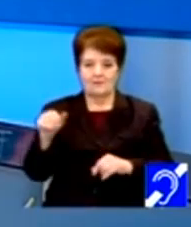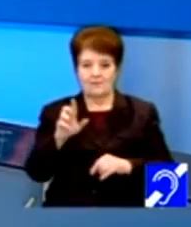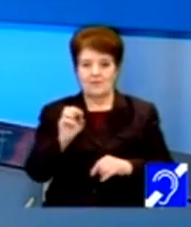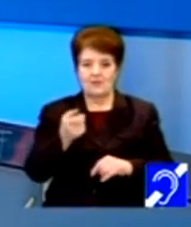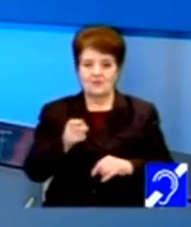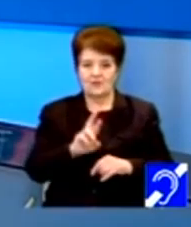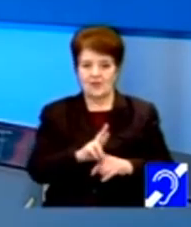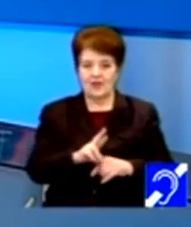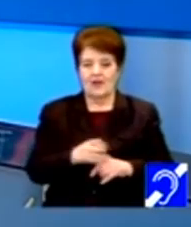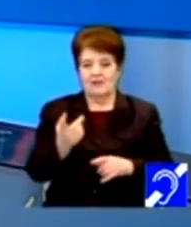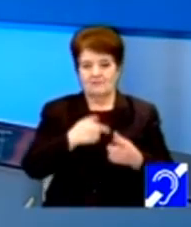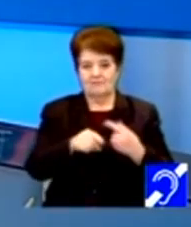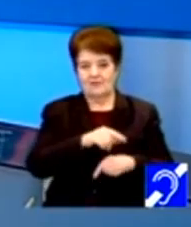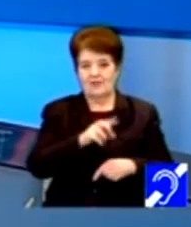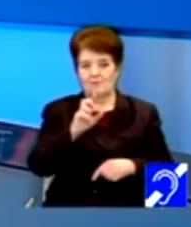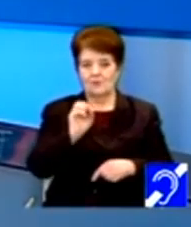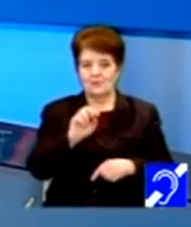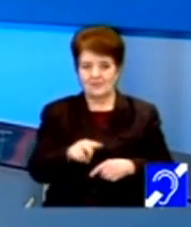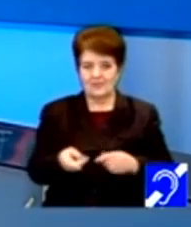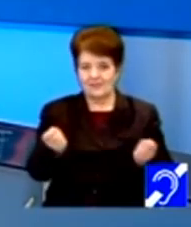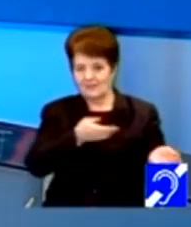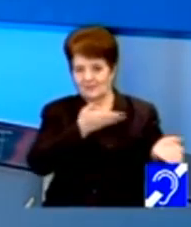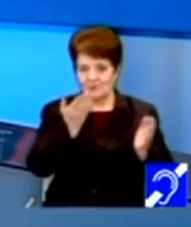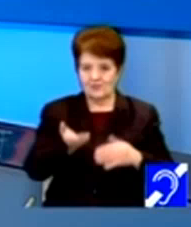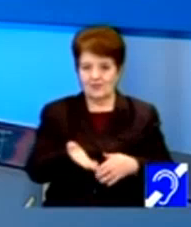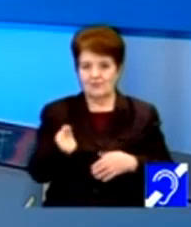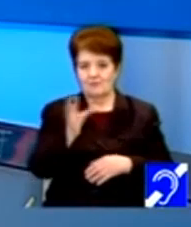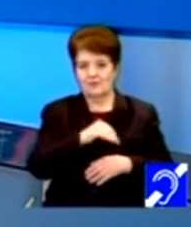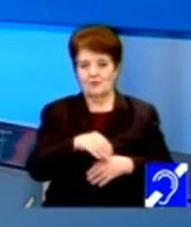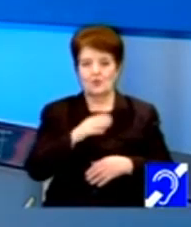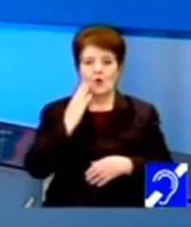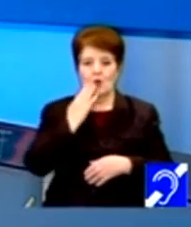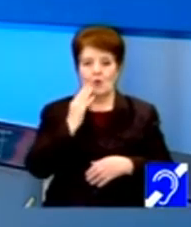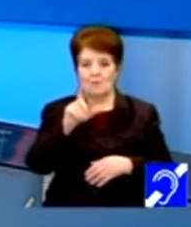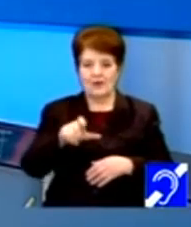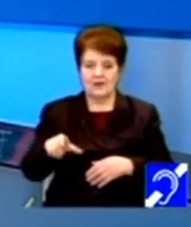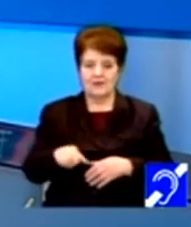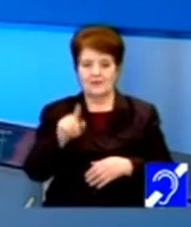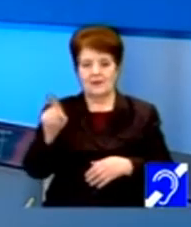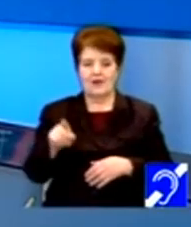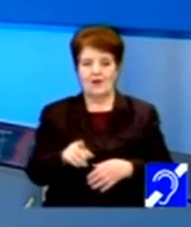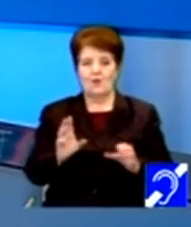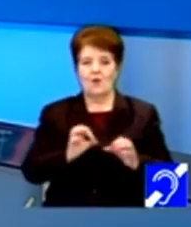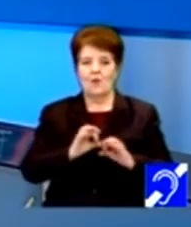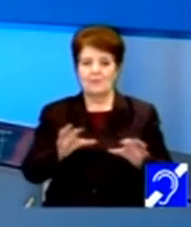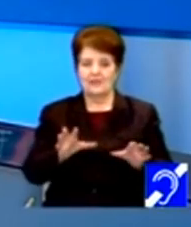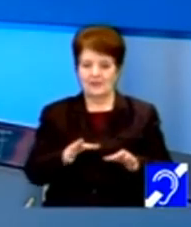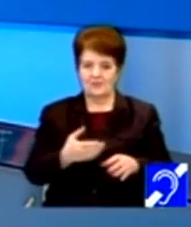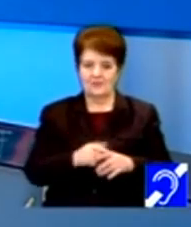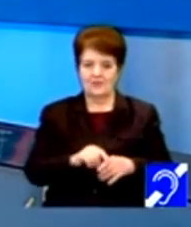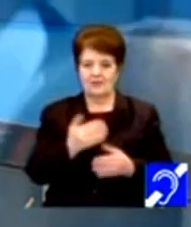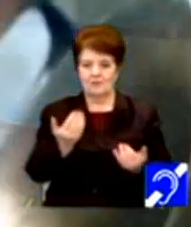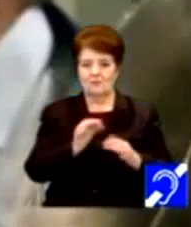magia Crăciunului din Bucovina la Bruxelles și a invitat pe toți românii la o petrecere. Ce a ieșit, ne transmite corespondentul TVR Lucian Purvoiu.